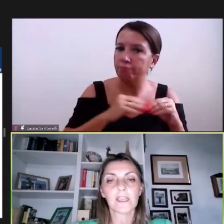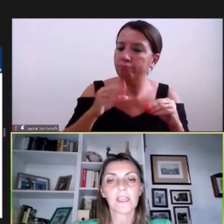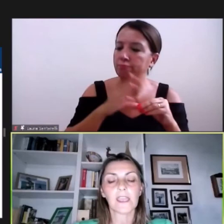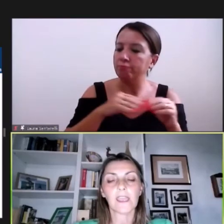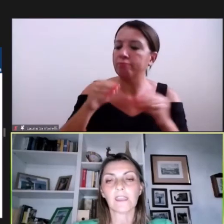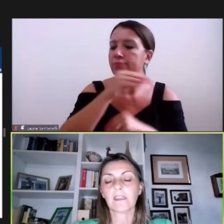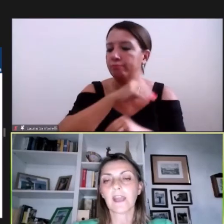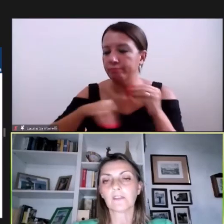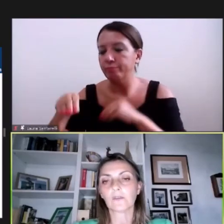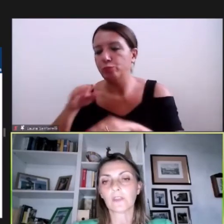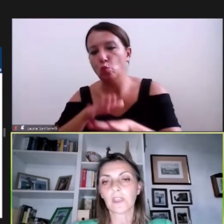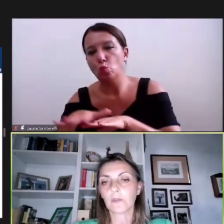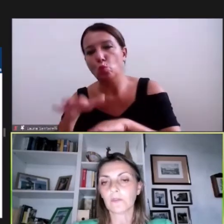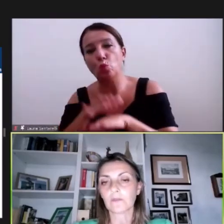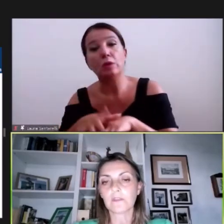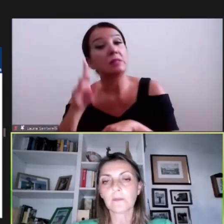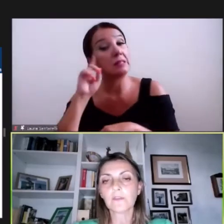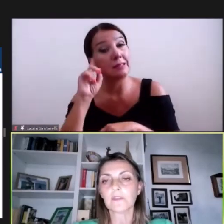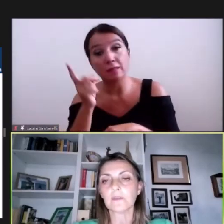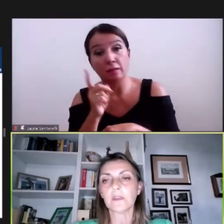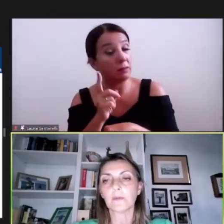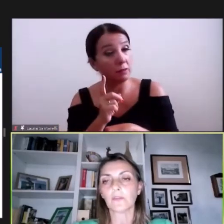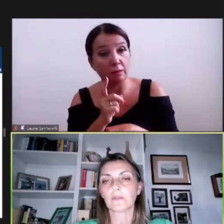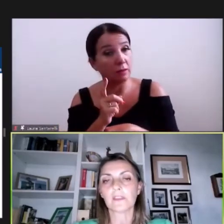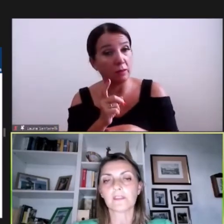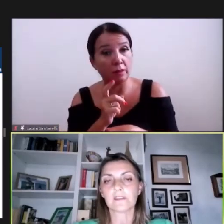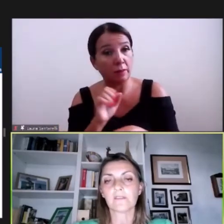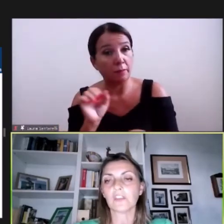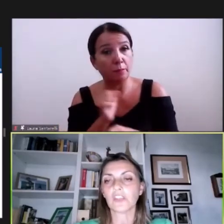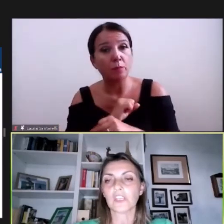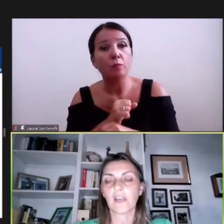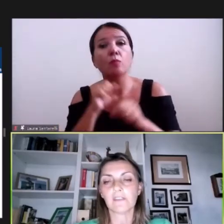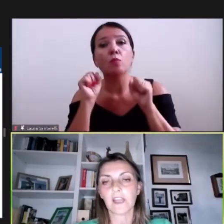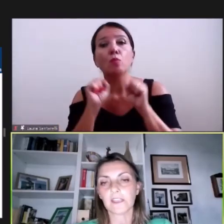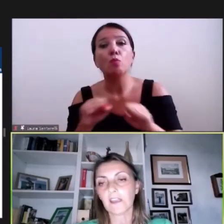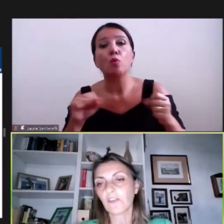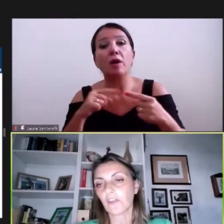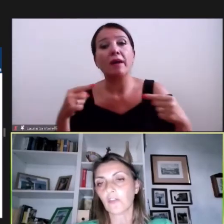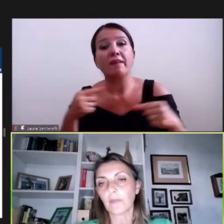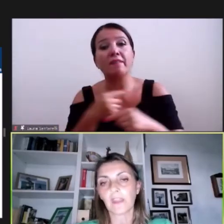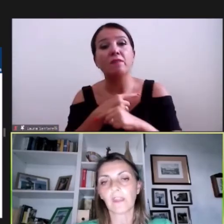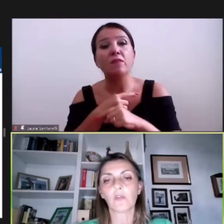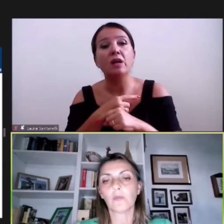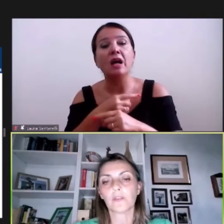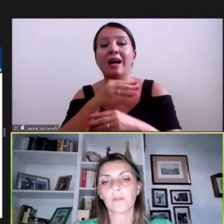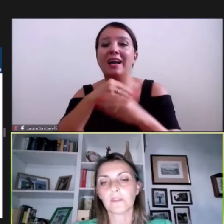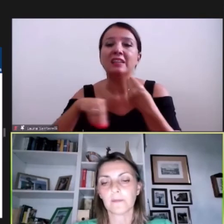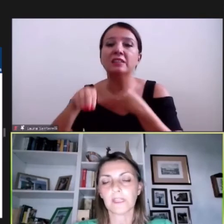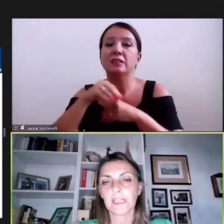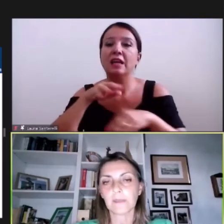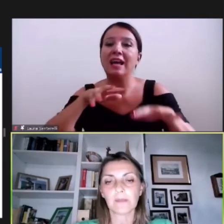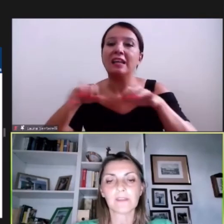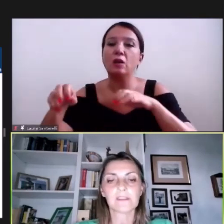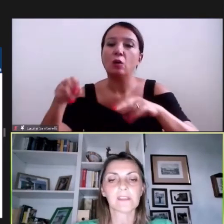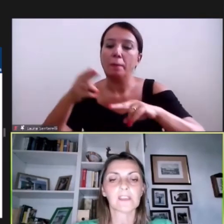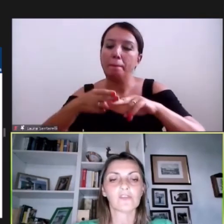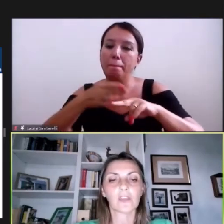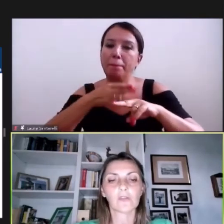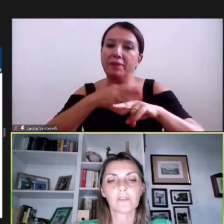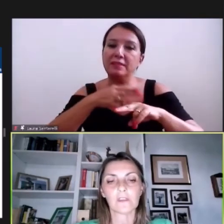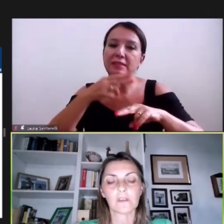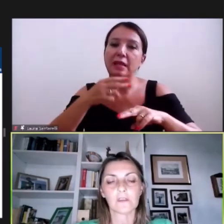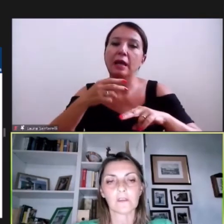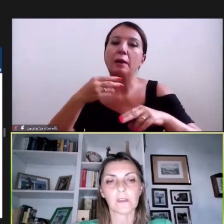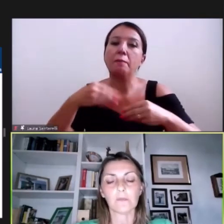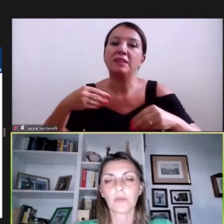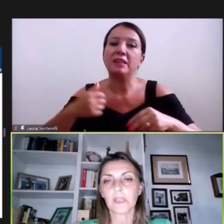riutilizzate, e in caso che questo non sia possibile possono essere invece avviate a riciclo per il recupero di queste materie prime strategiche